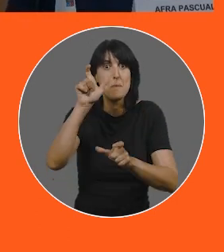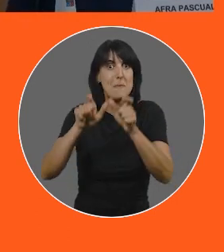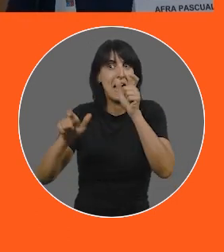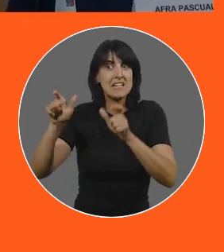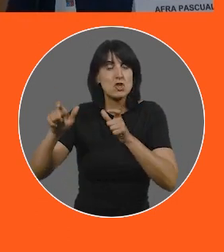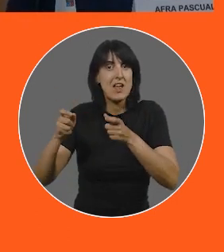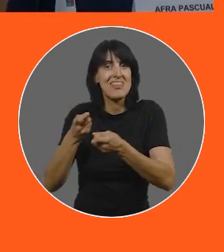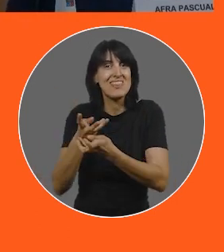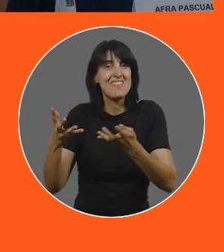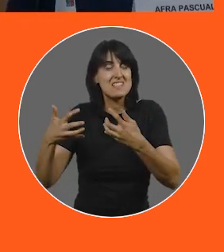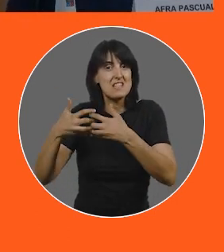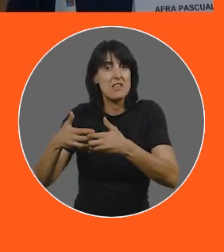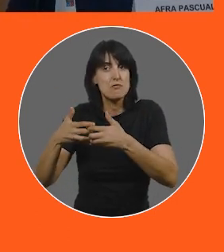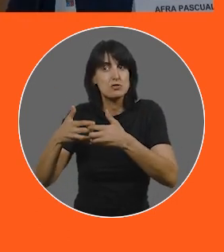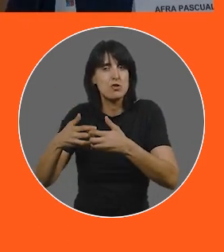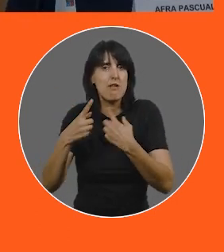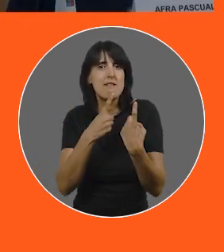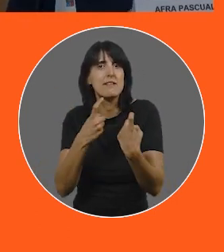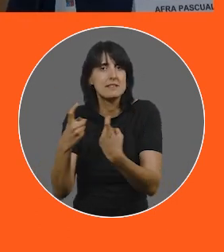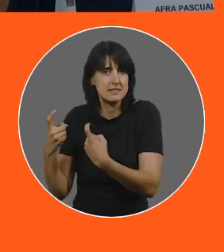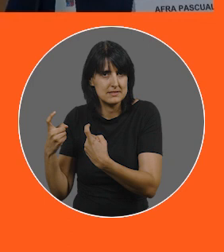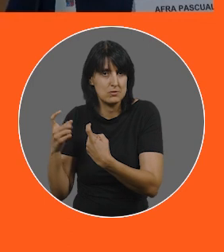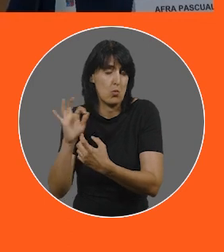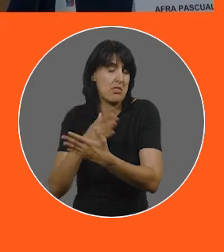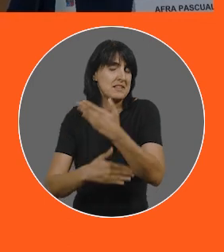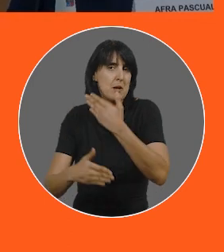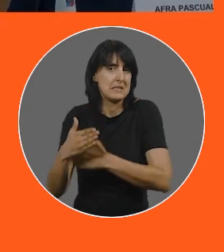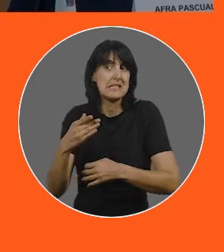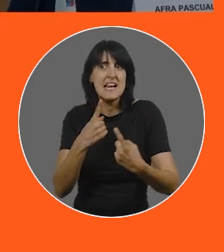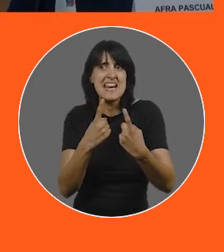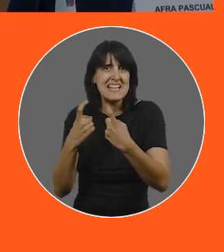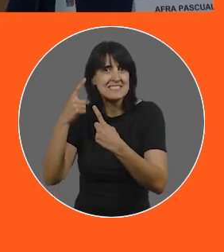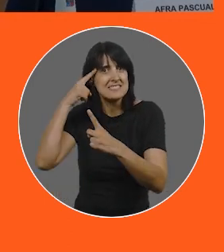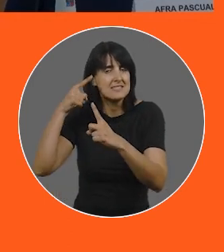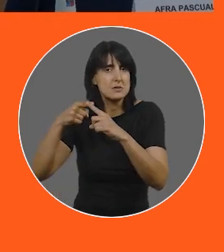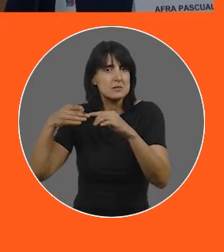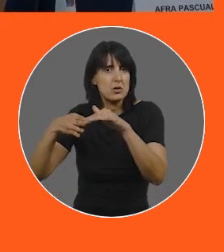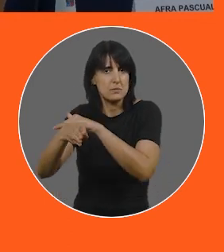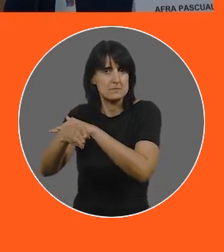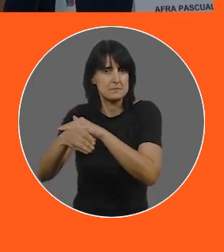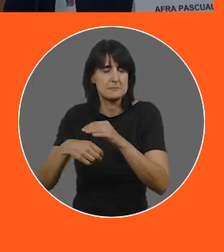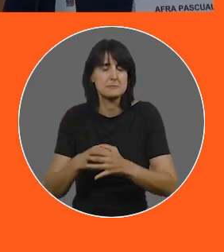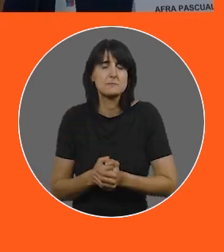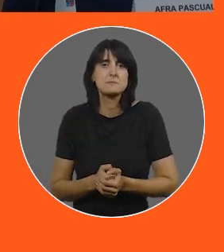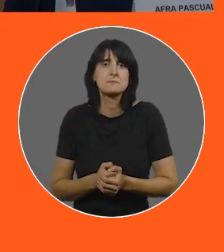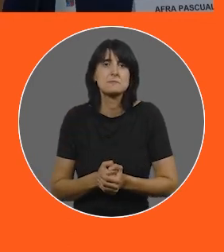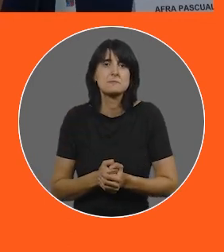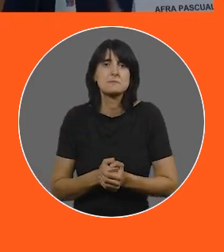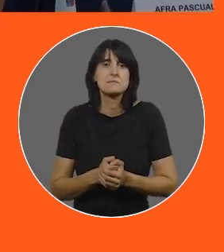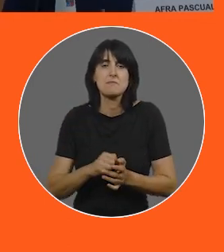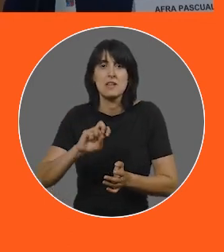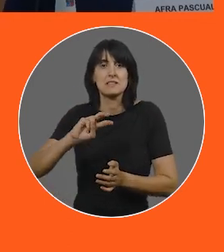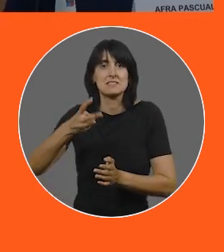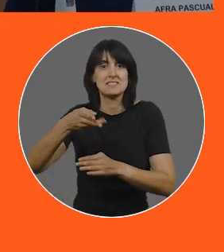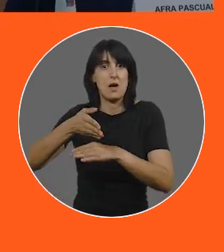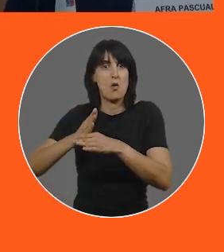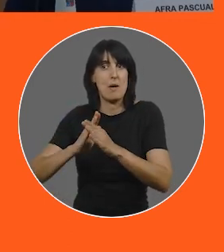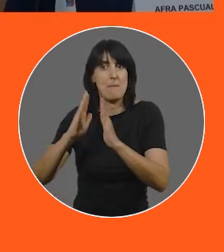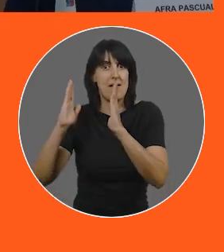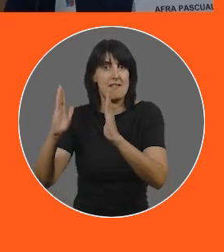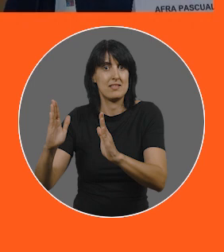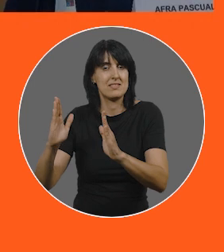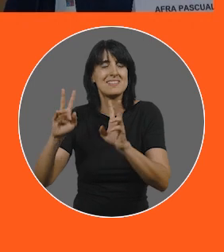perquè ajuda les persones amb diversitat funcional o bé amb discapacitat. I ara vull fer aquesta segona